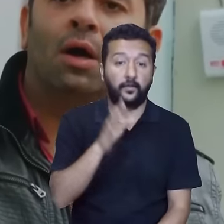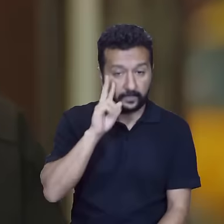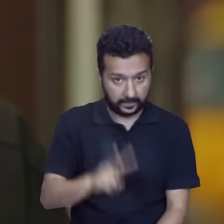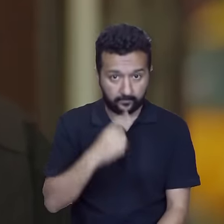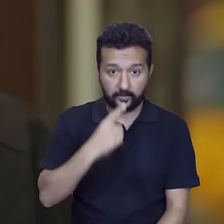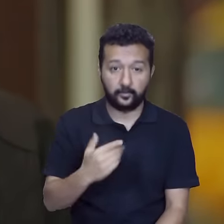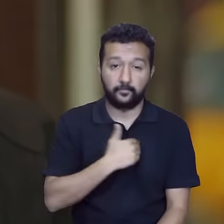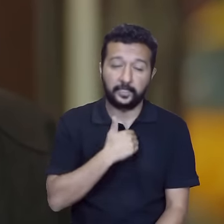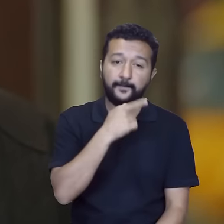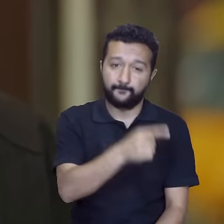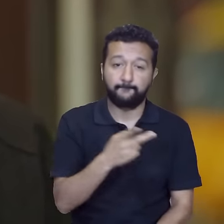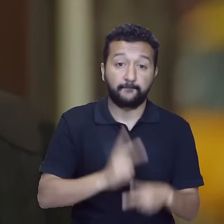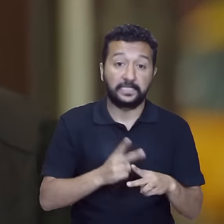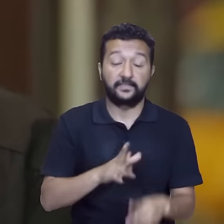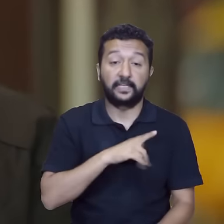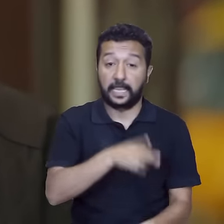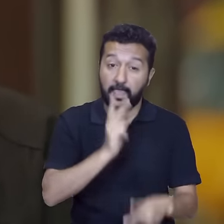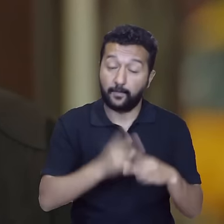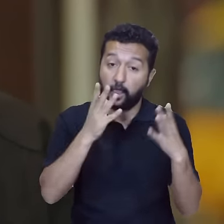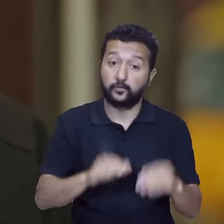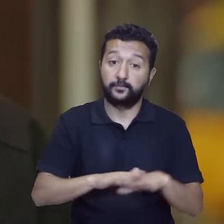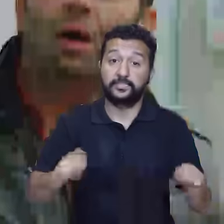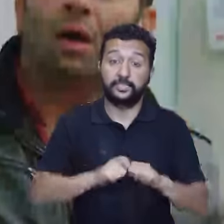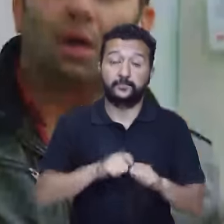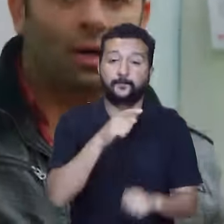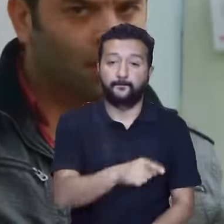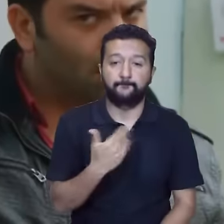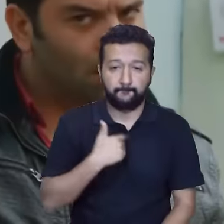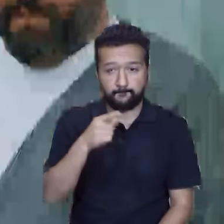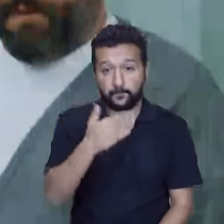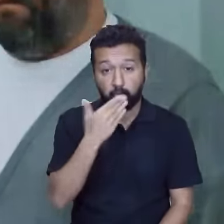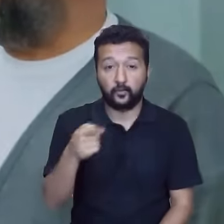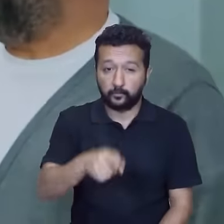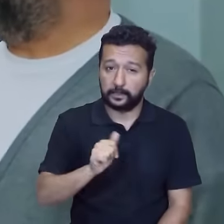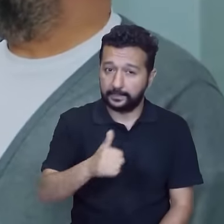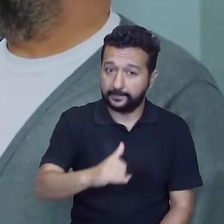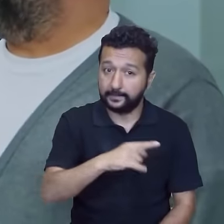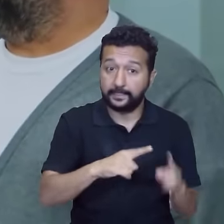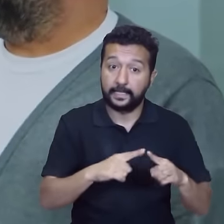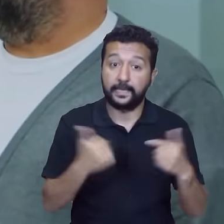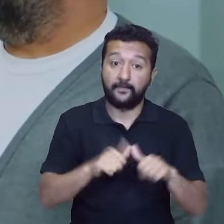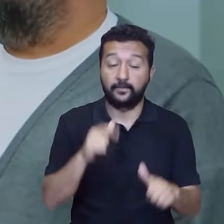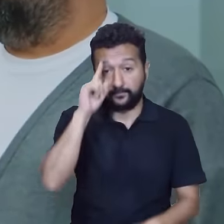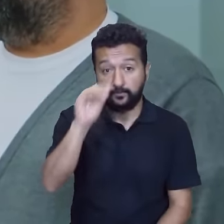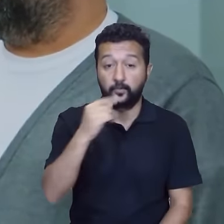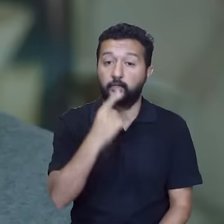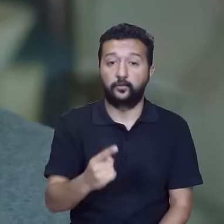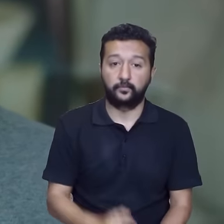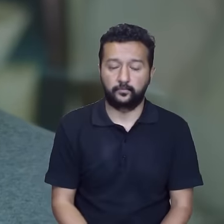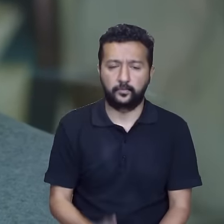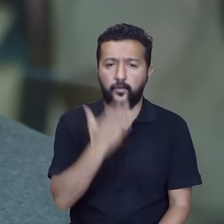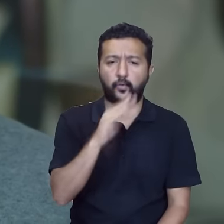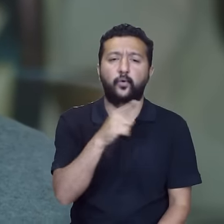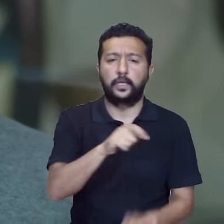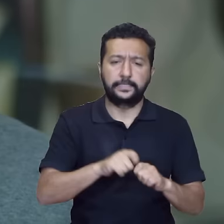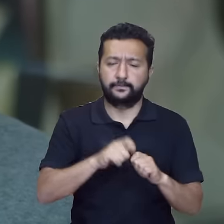Yemin ederim. Bence bayağı bir acelesi var. Hemen olsun bitsin istiyor bu iş. Ya ben size söyleyeyim, bugün yarın biz bu Tarık'ı evlendiririz. Bak yazdım buraya.